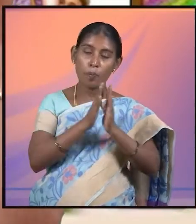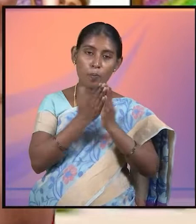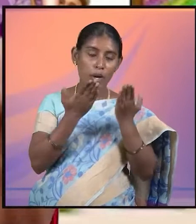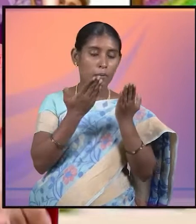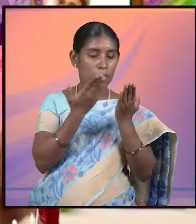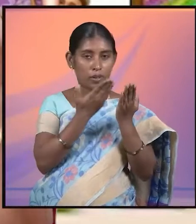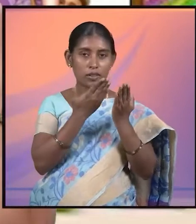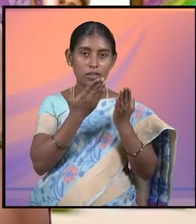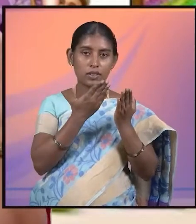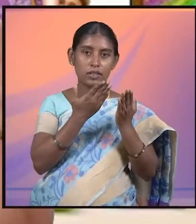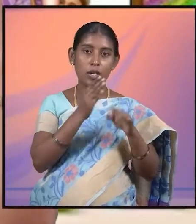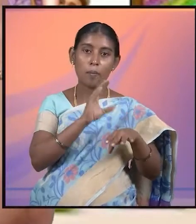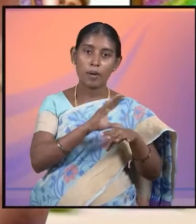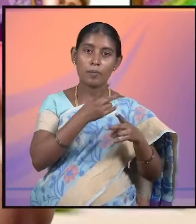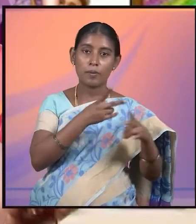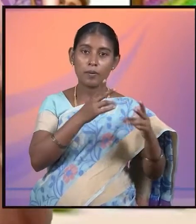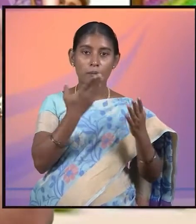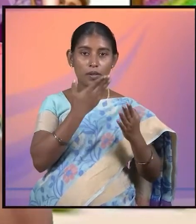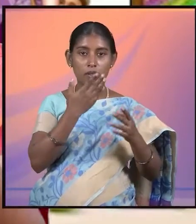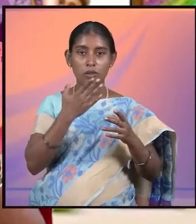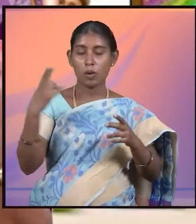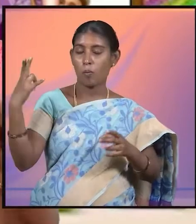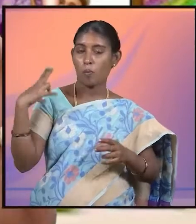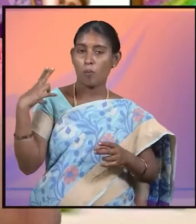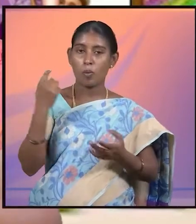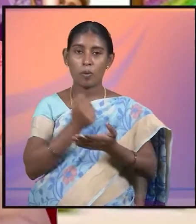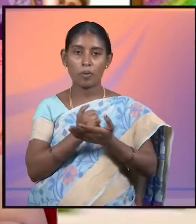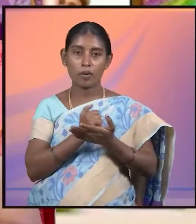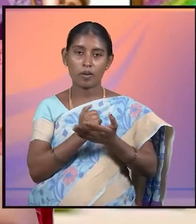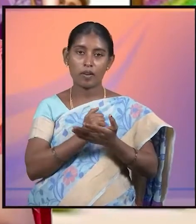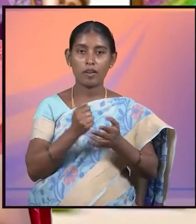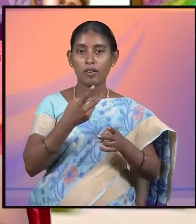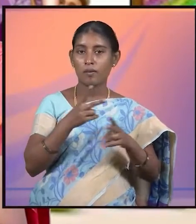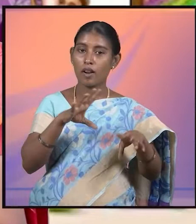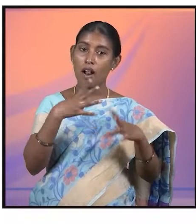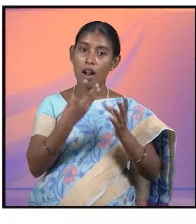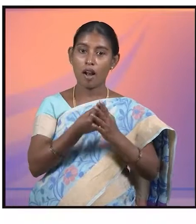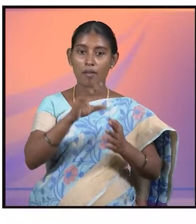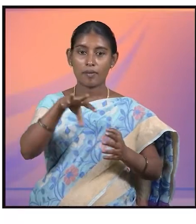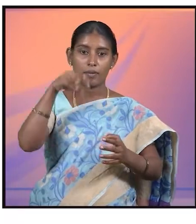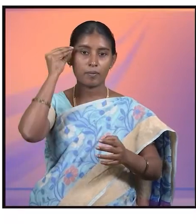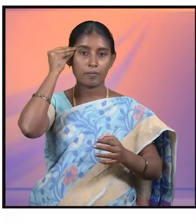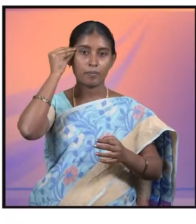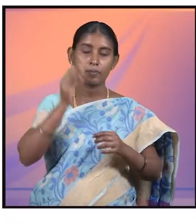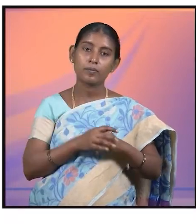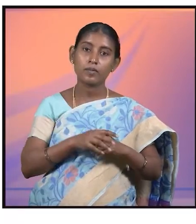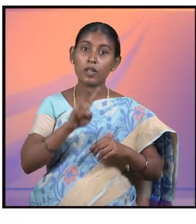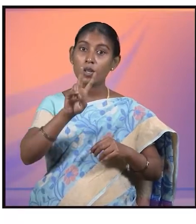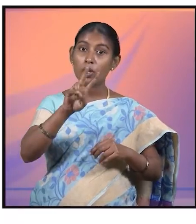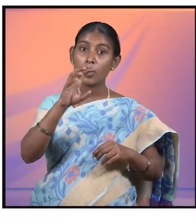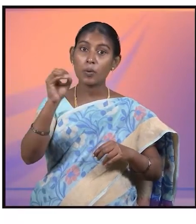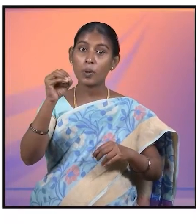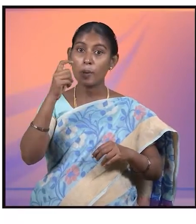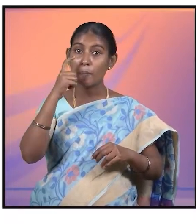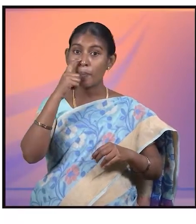பயிற்சி, நுண்கலை படிப்பு, போர் விஞ்ஞானம் போன்றவையும் இடம்பெற்றிருந்தன. 20 பெண் கவிஞர்கள்